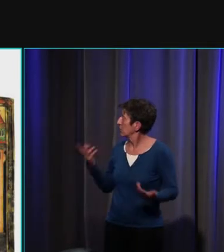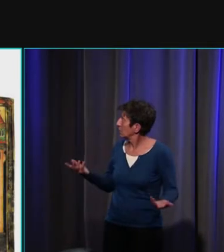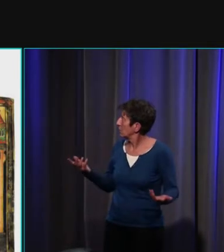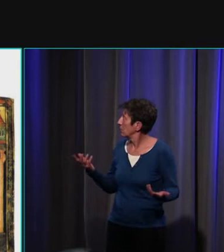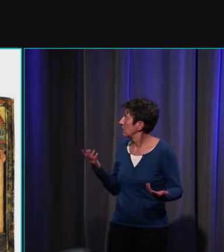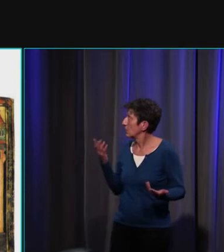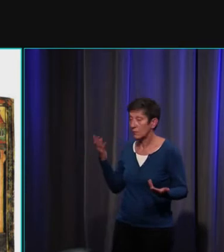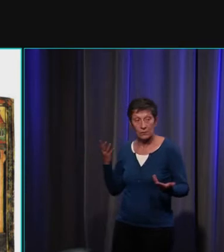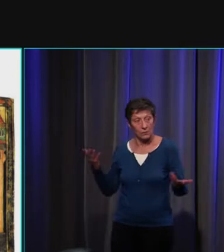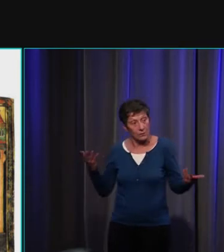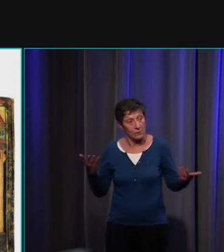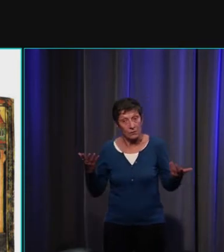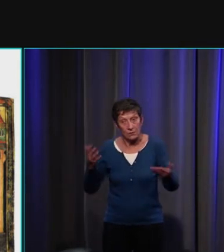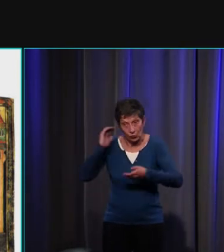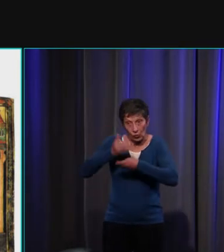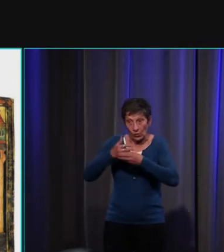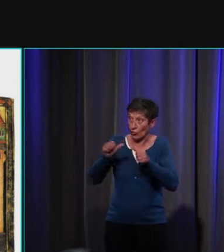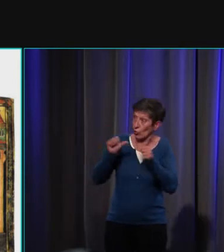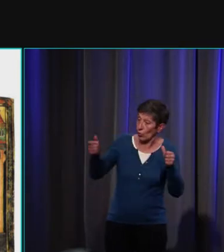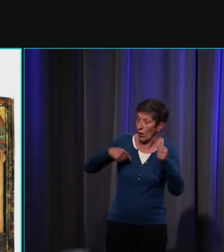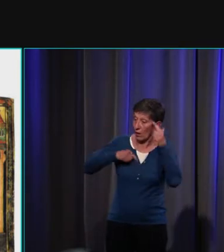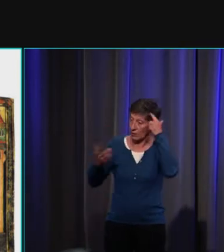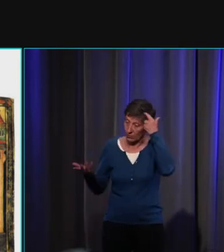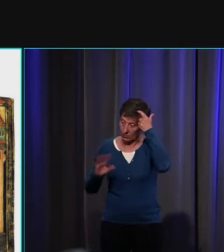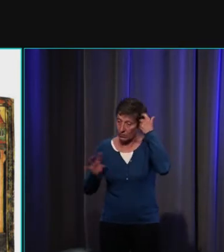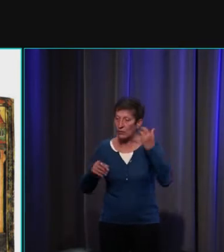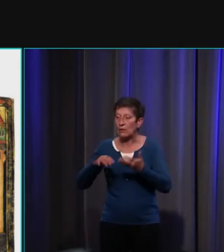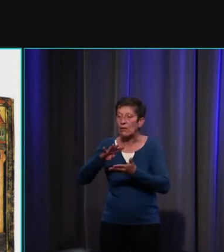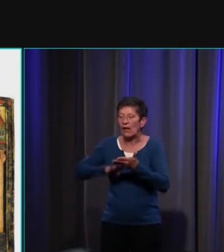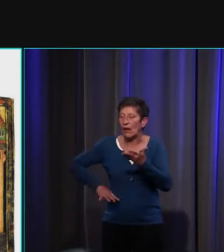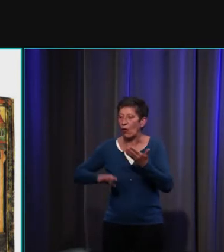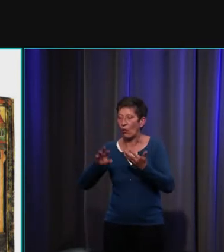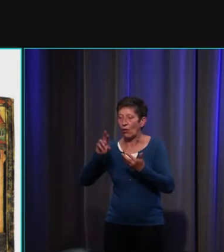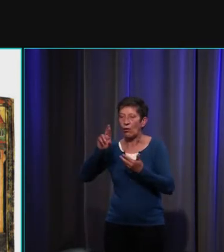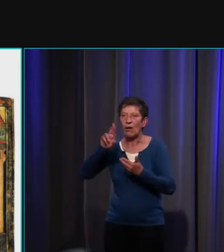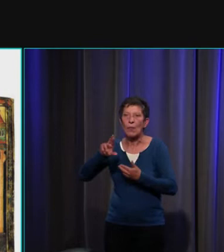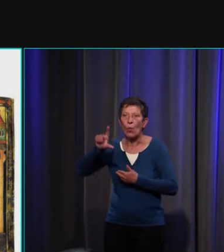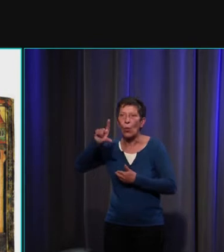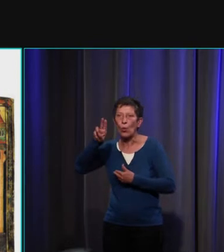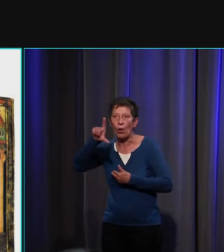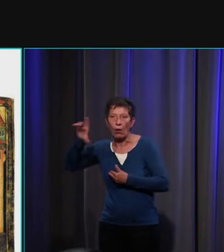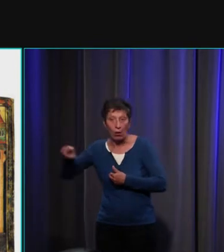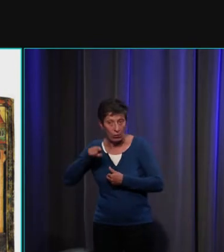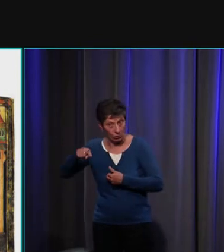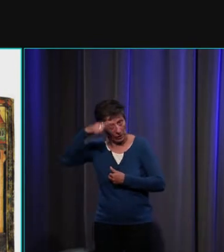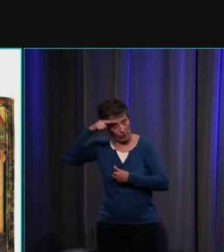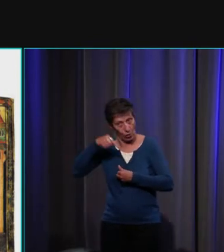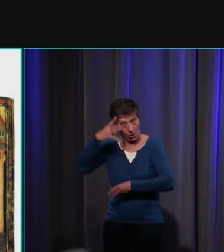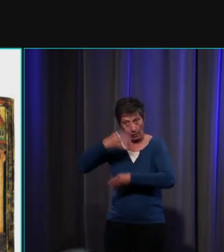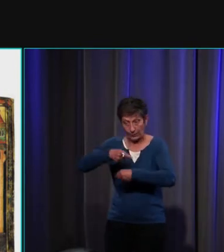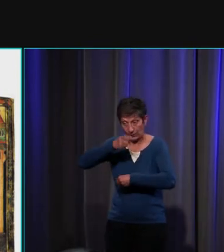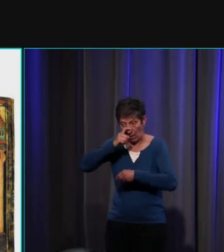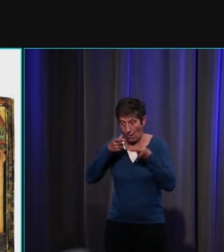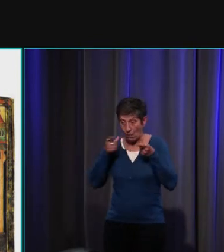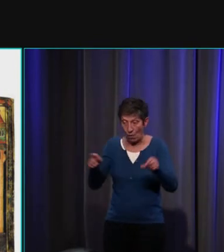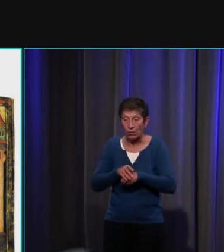si étranger que ça en catalan comme moi raymond lulle le grand penseur qui appris l'arabe qu'est-ce qu'il dit lui il dit il va